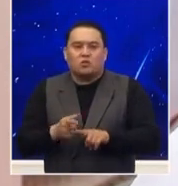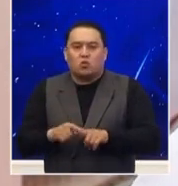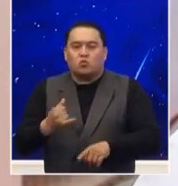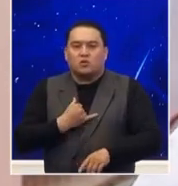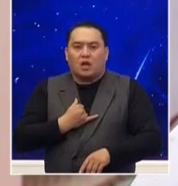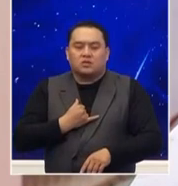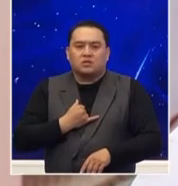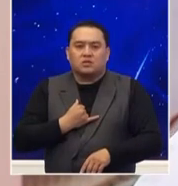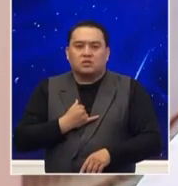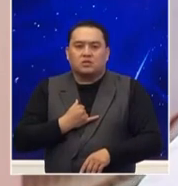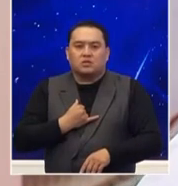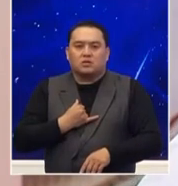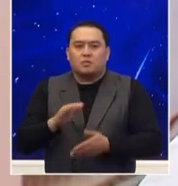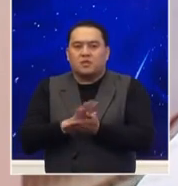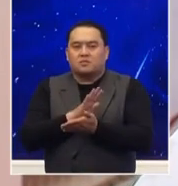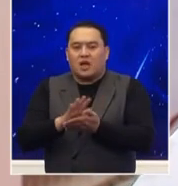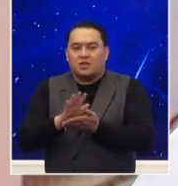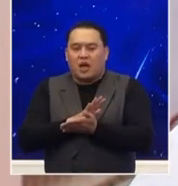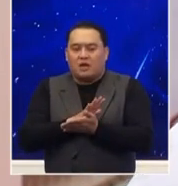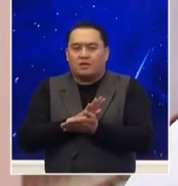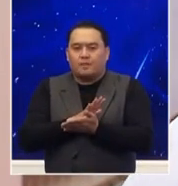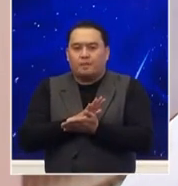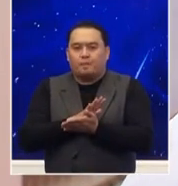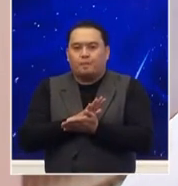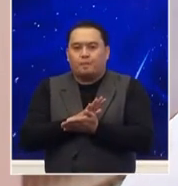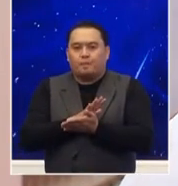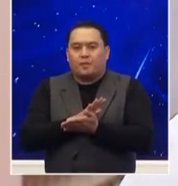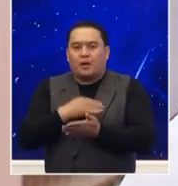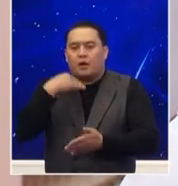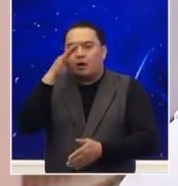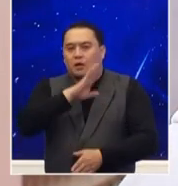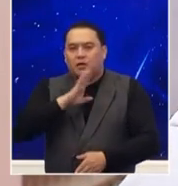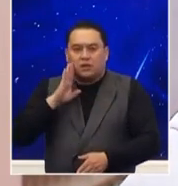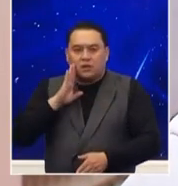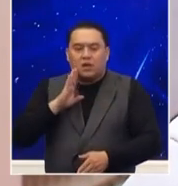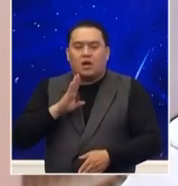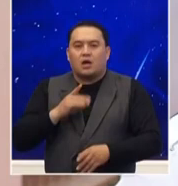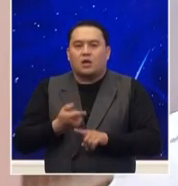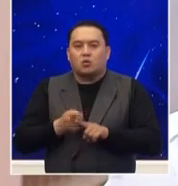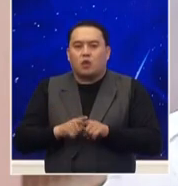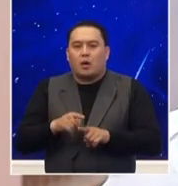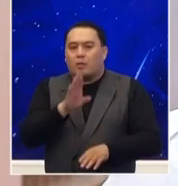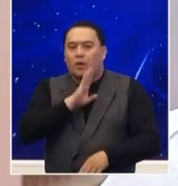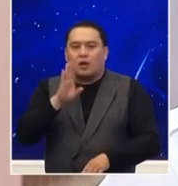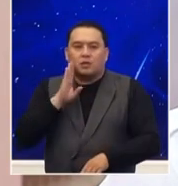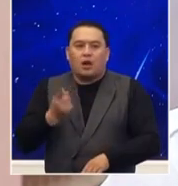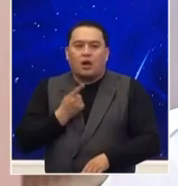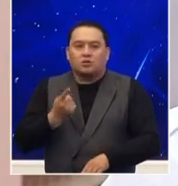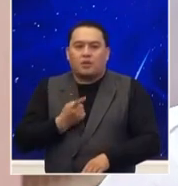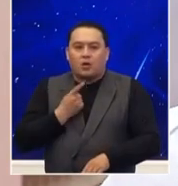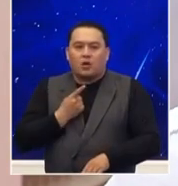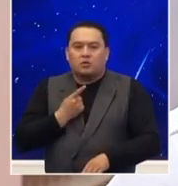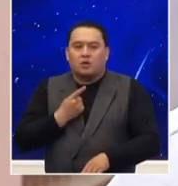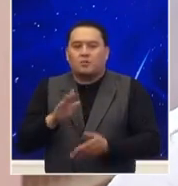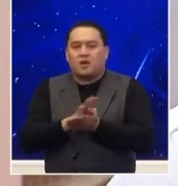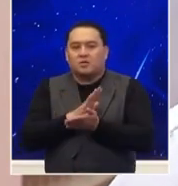посещают, это они посещают бесплатно. То есть родители, являющиеся матерями-одиночками, отцами-одиночками,